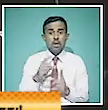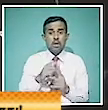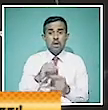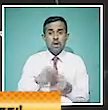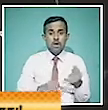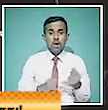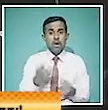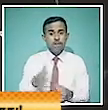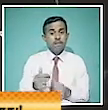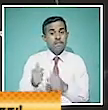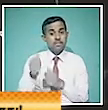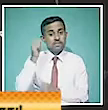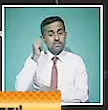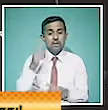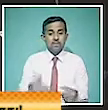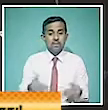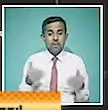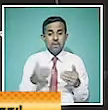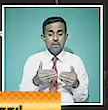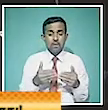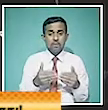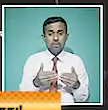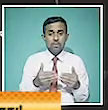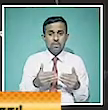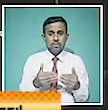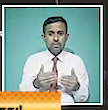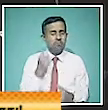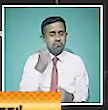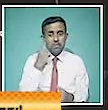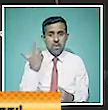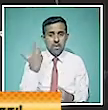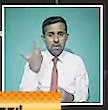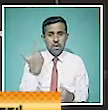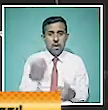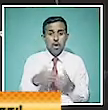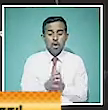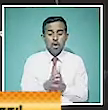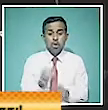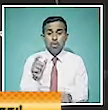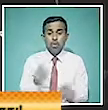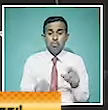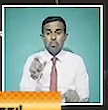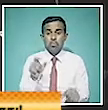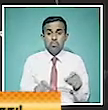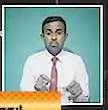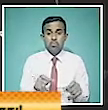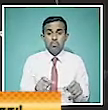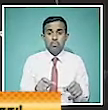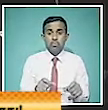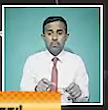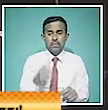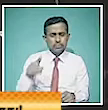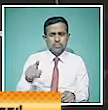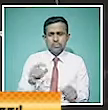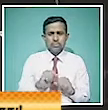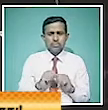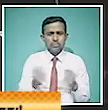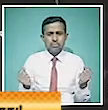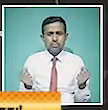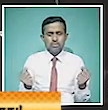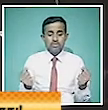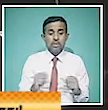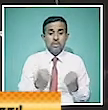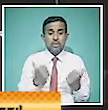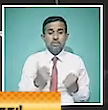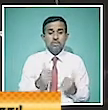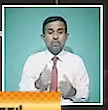இல்லை. ஏன் இல்லை என்று எனக்கு தெரியவில்லை. எனவே எல்லா மக்களும் எந்த விதமான சந்தேகங்களும் இல்லாமல் வாழ்வதற்கு உங்களுடைய